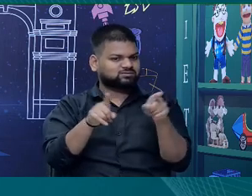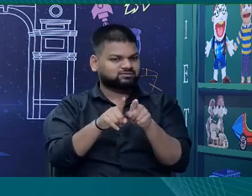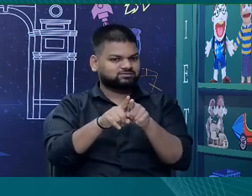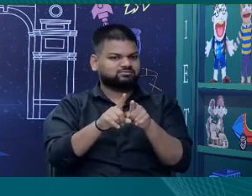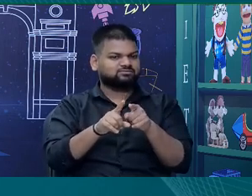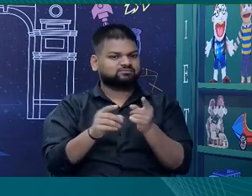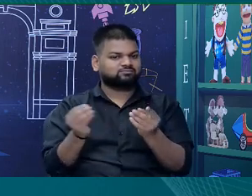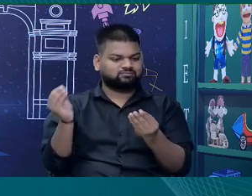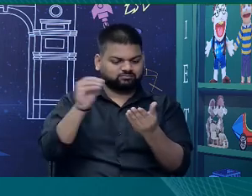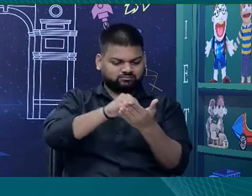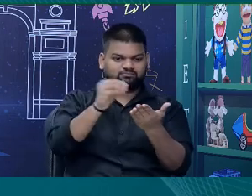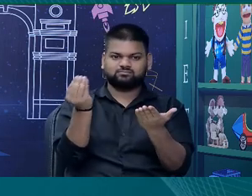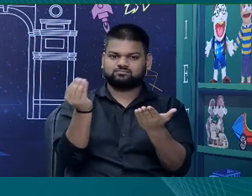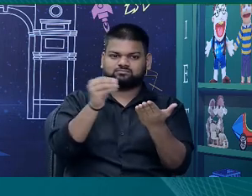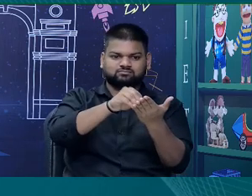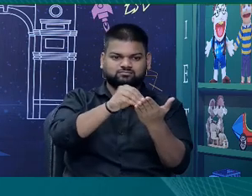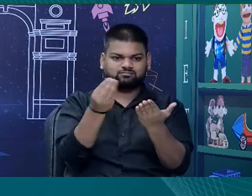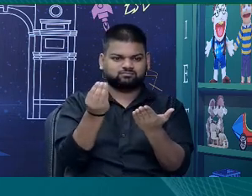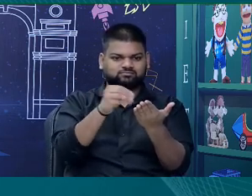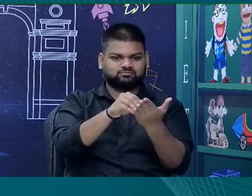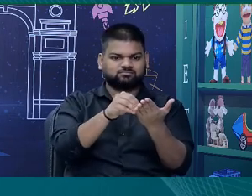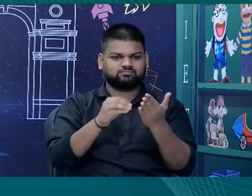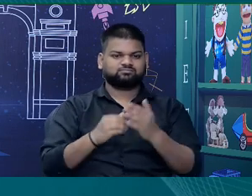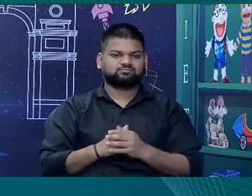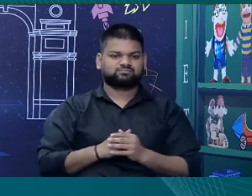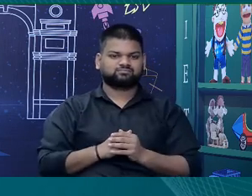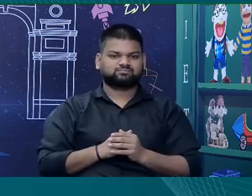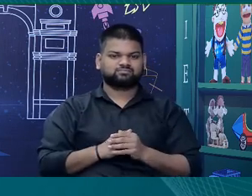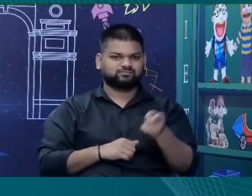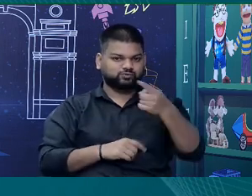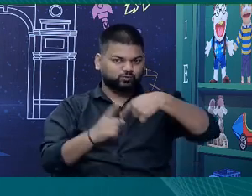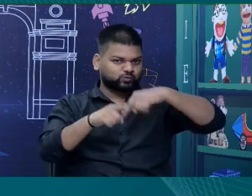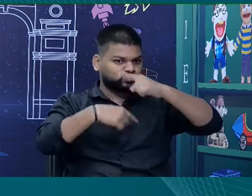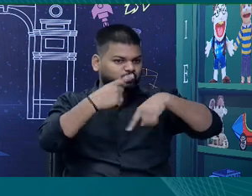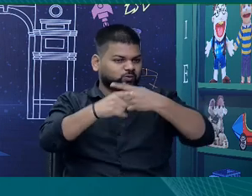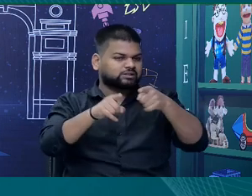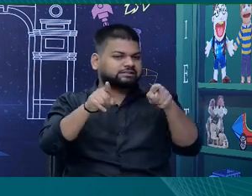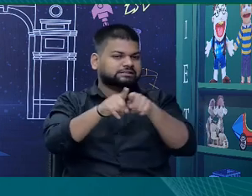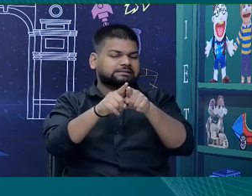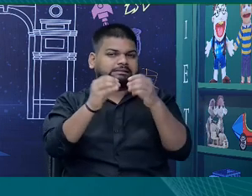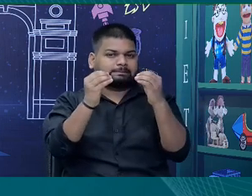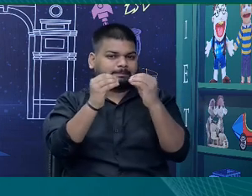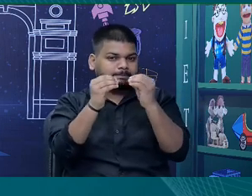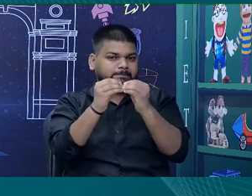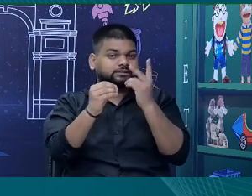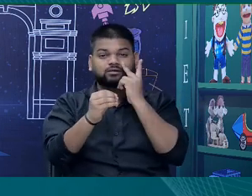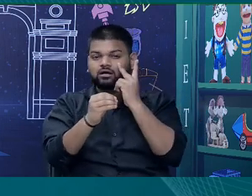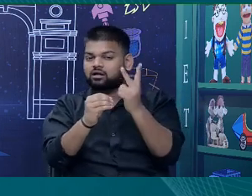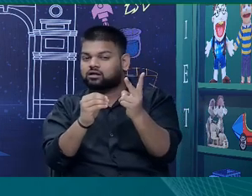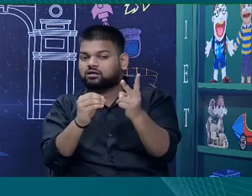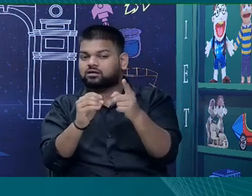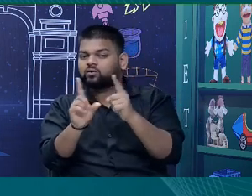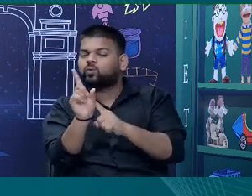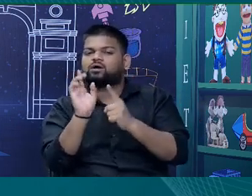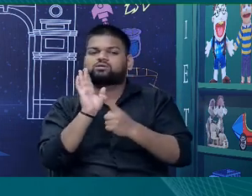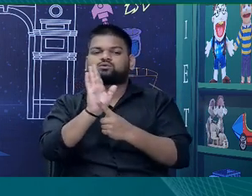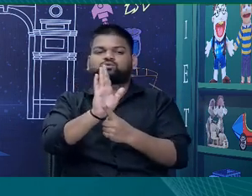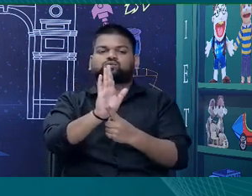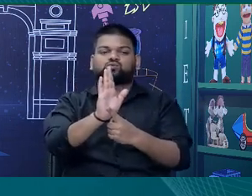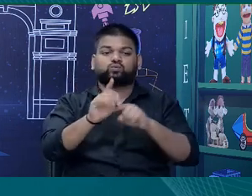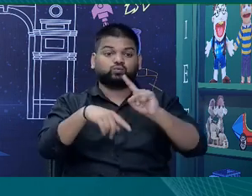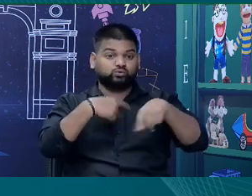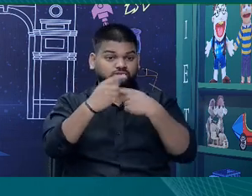है ए को ओरिएंट करने के लिए आपको फिर से टाइप भी ही लेना है और ऐसे सेट करना है तो आपका ये वाइड नोट करता है और उसके बाद